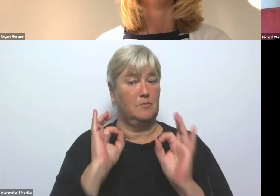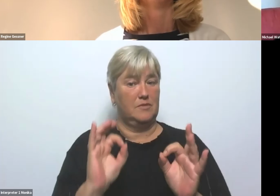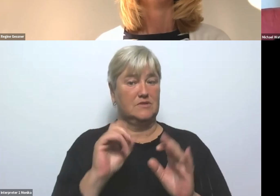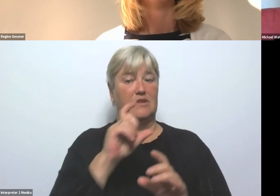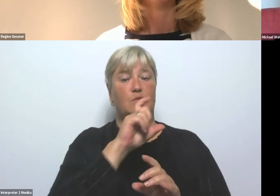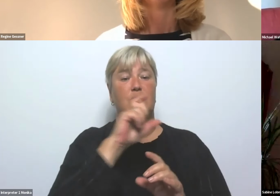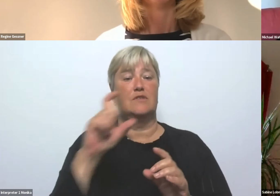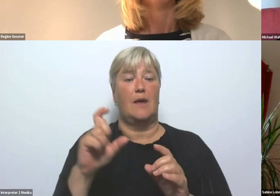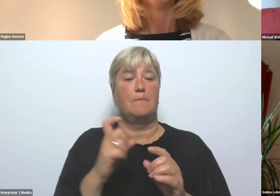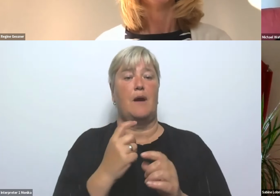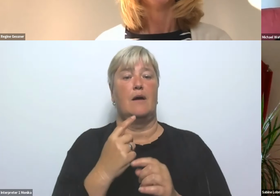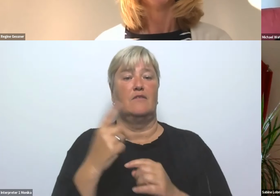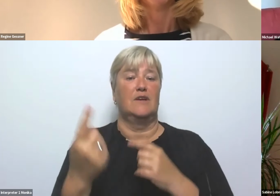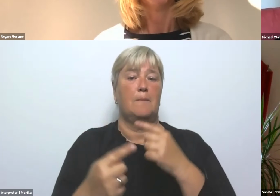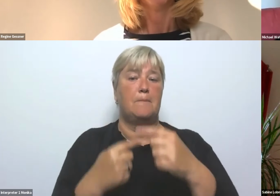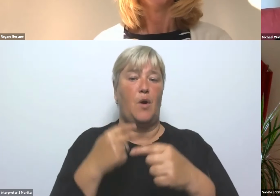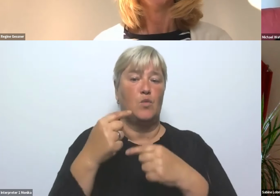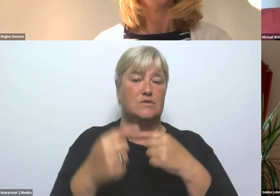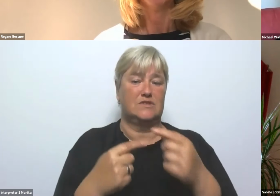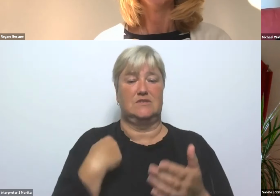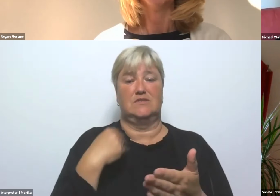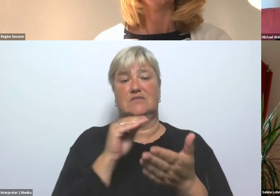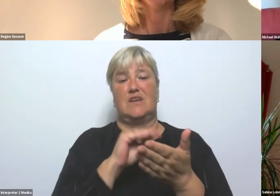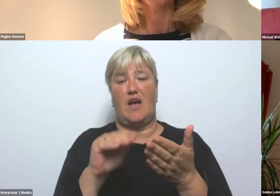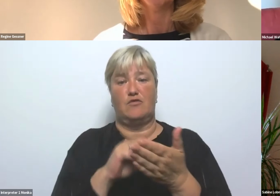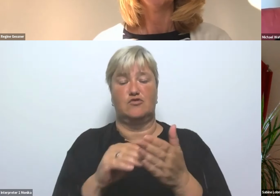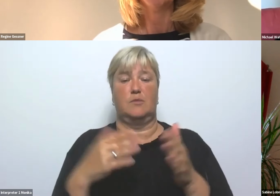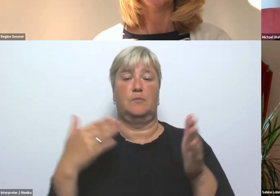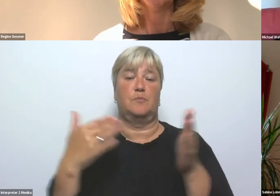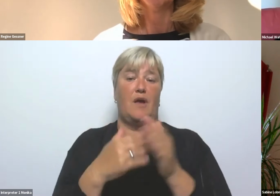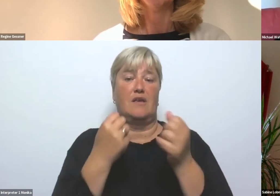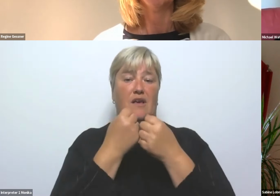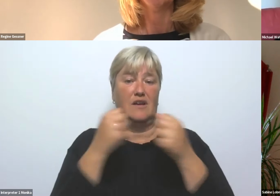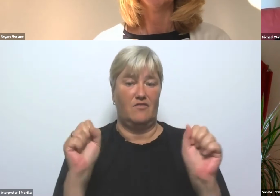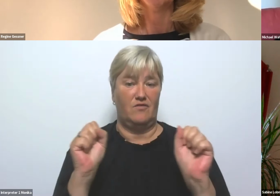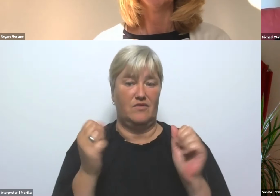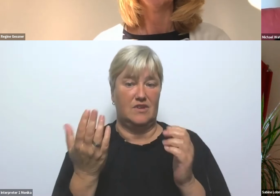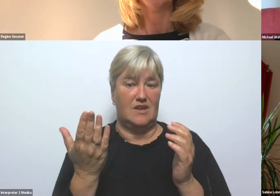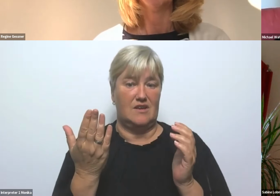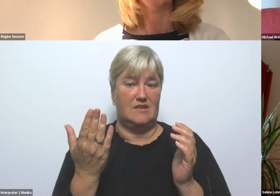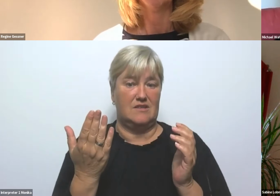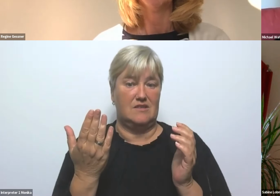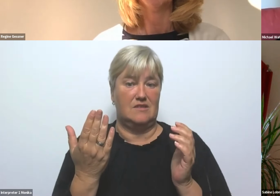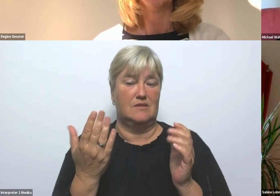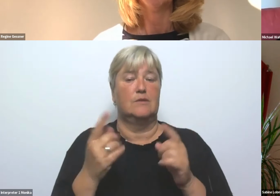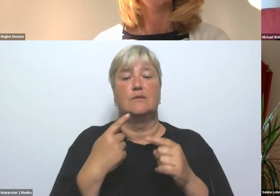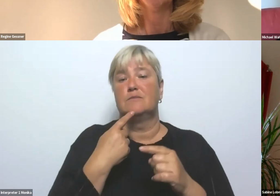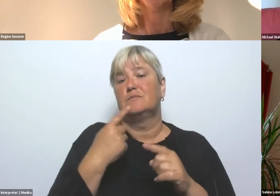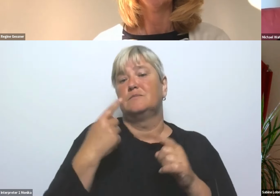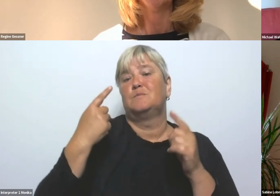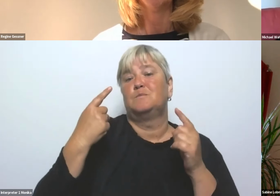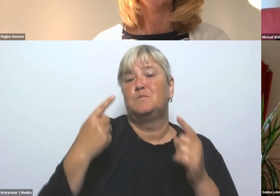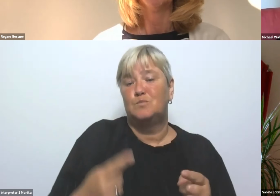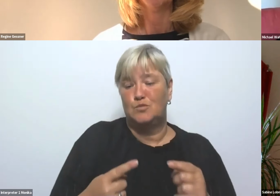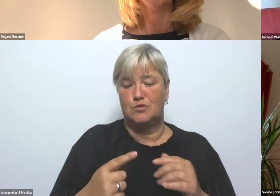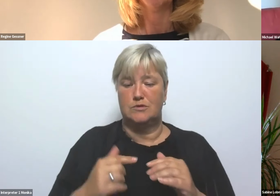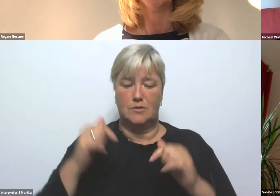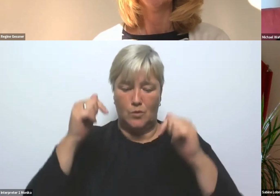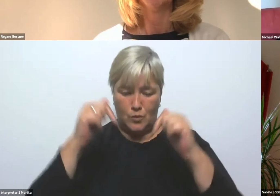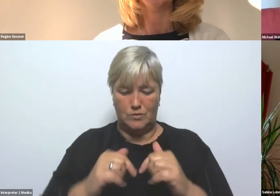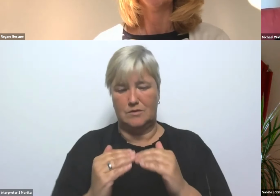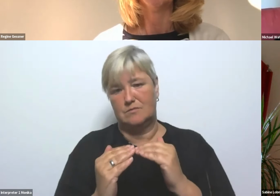Prozesse. Da habe ich mir etwas aufgeschrieben, das ist Barrierefreiheit muss von unten sowie von oben